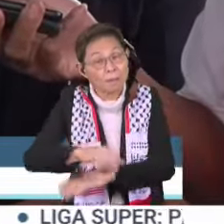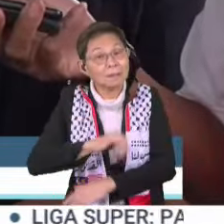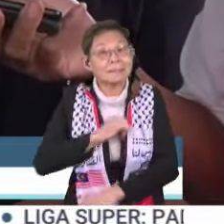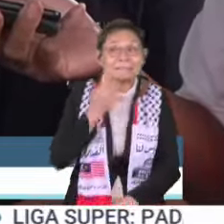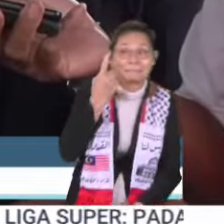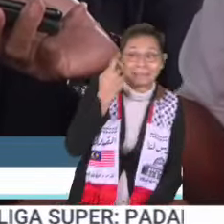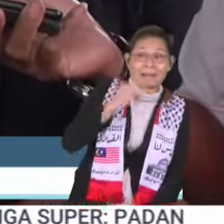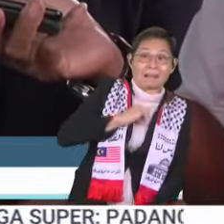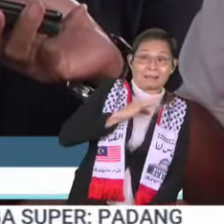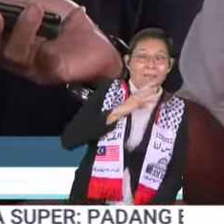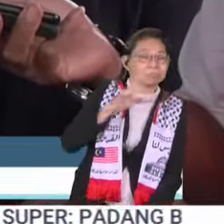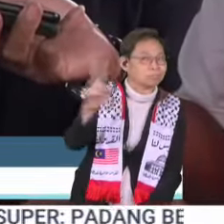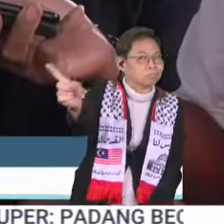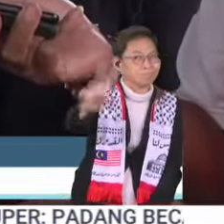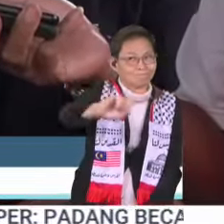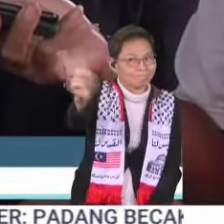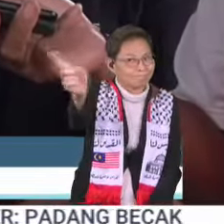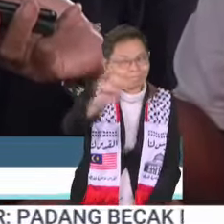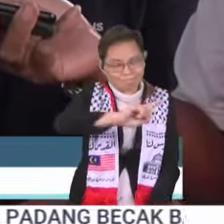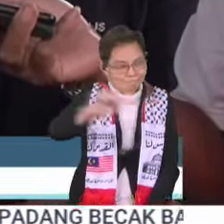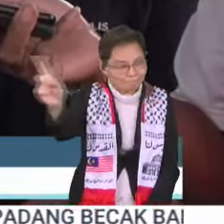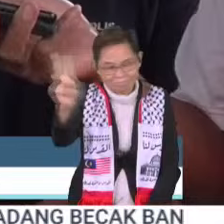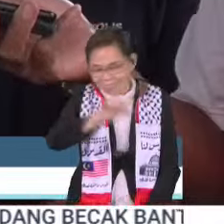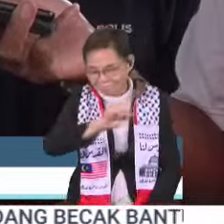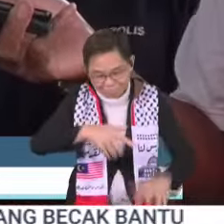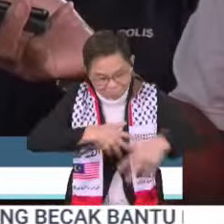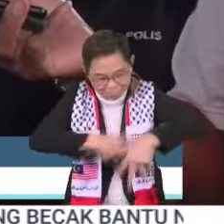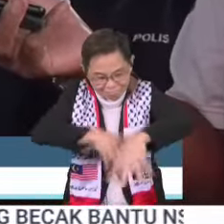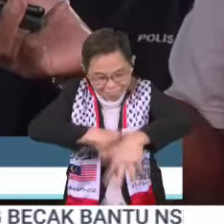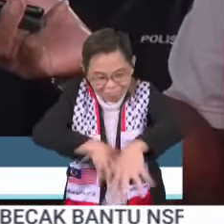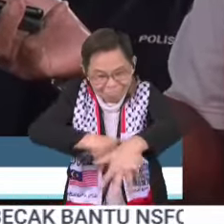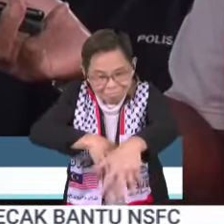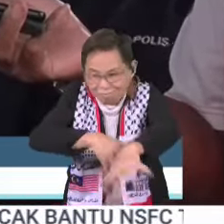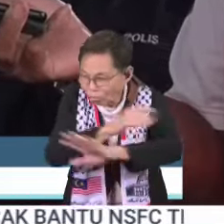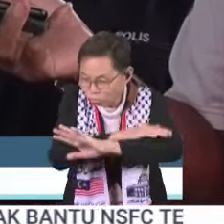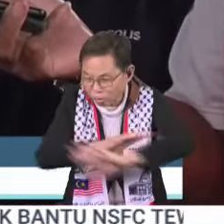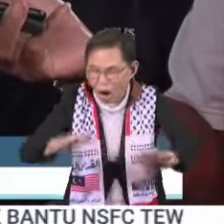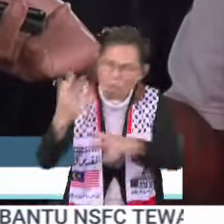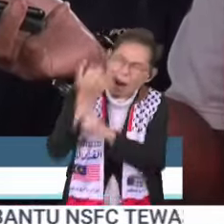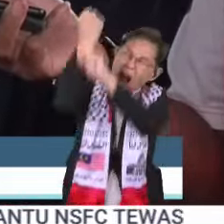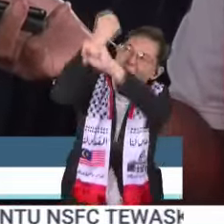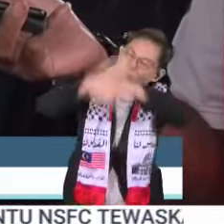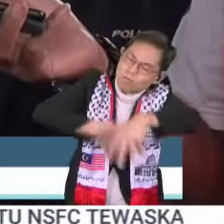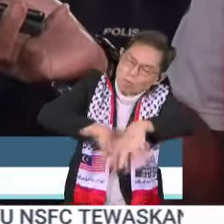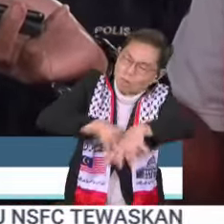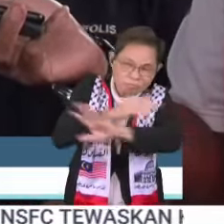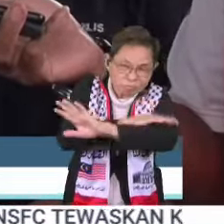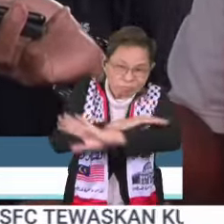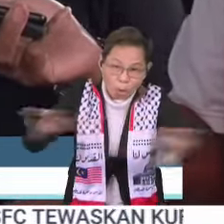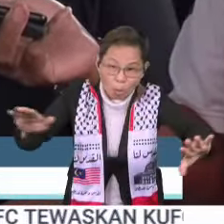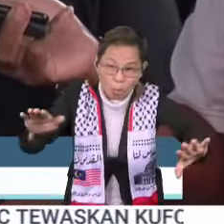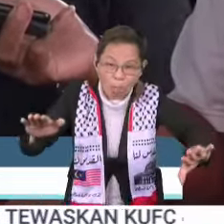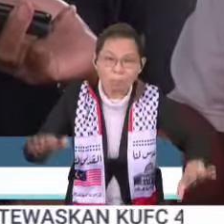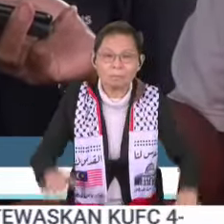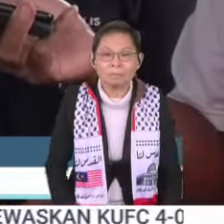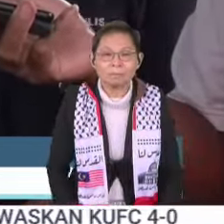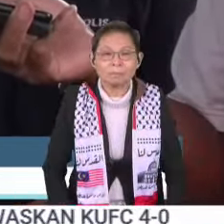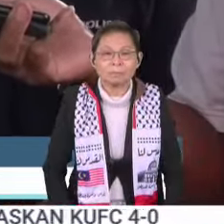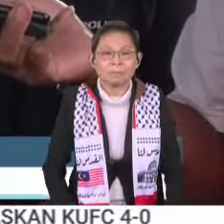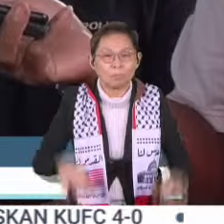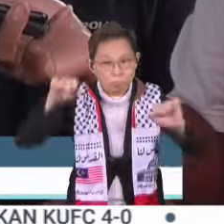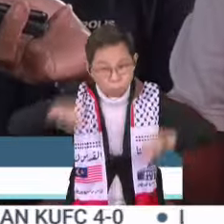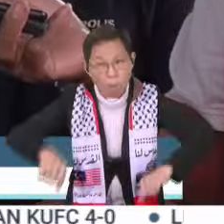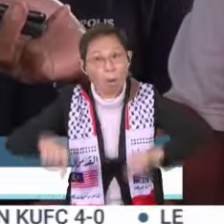saya katakan tadi lah, kalau boleh jangan ada sebarang perarakan bagi meraihkan kejayaan. Ini juga